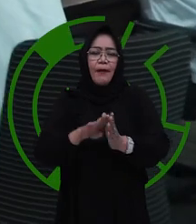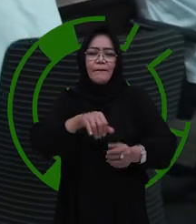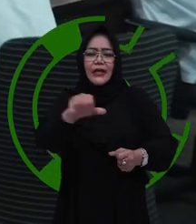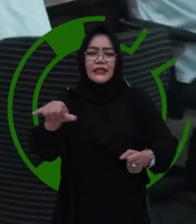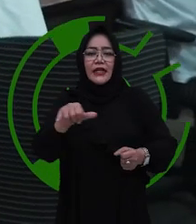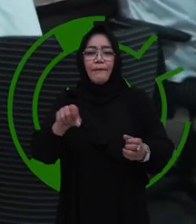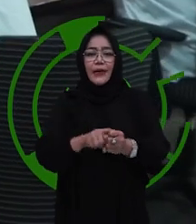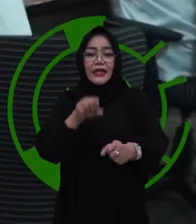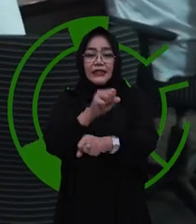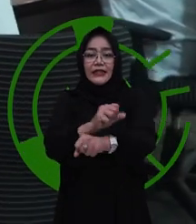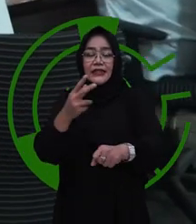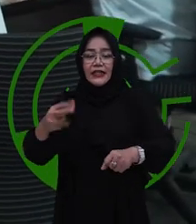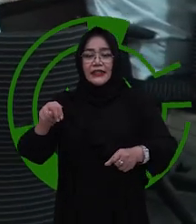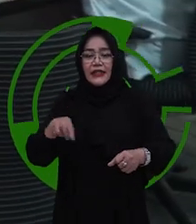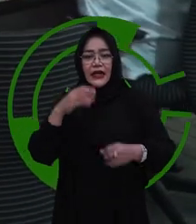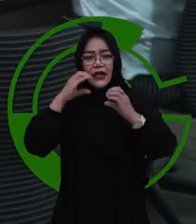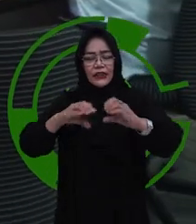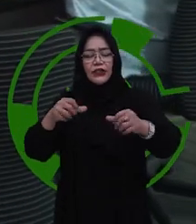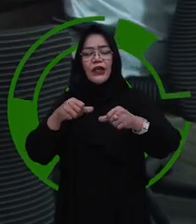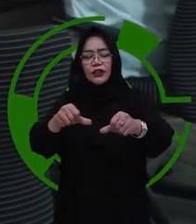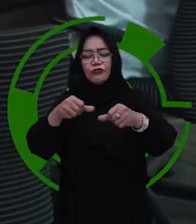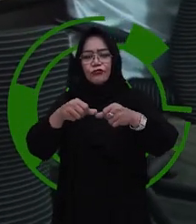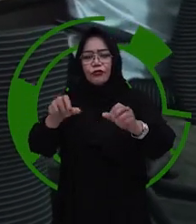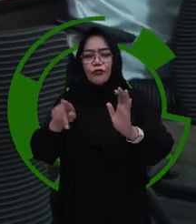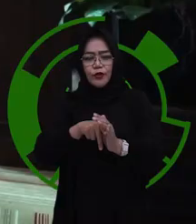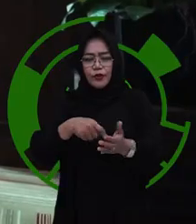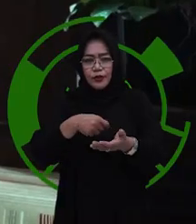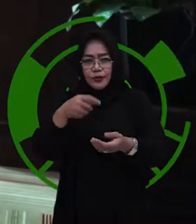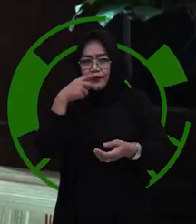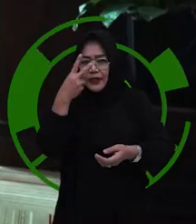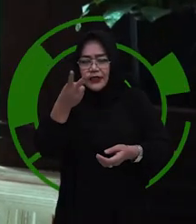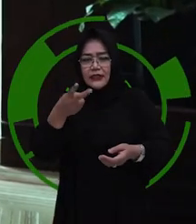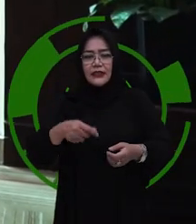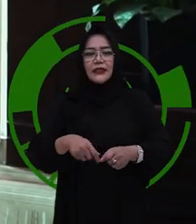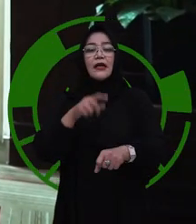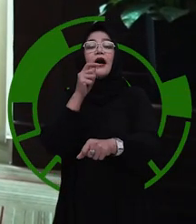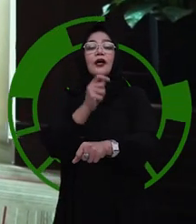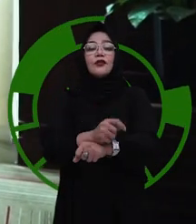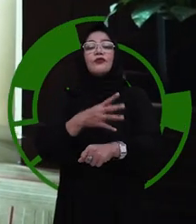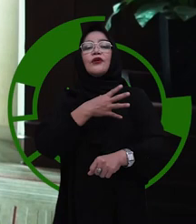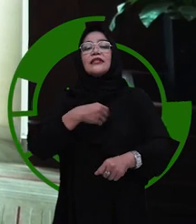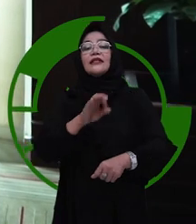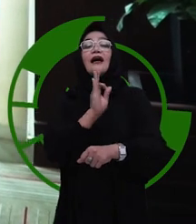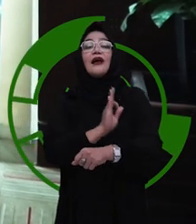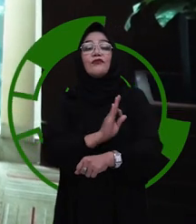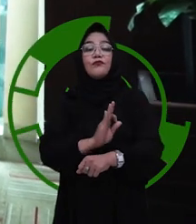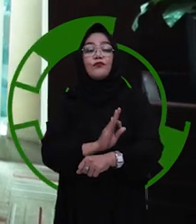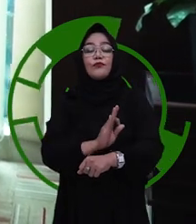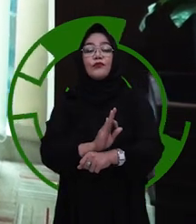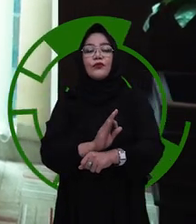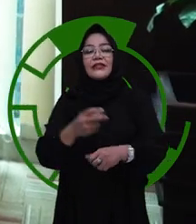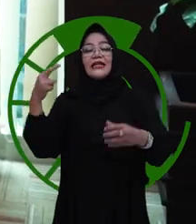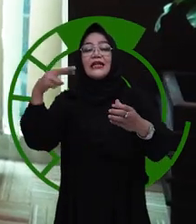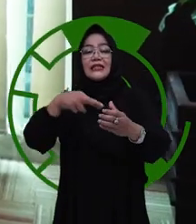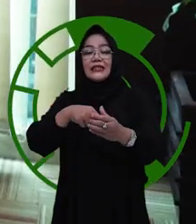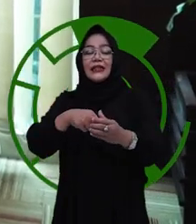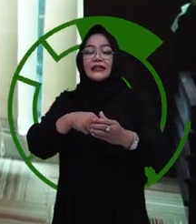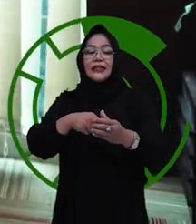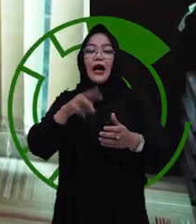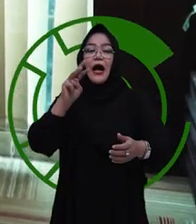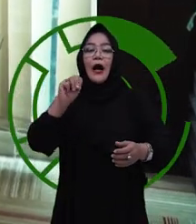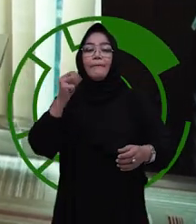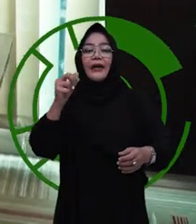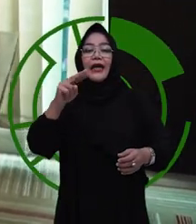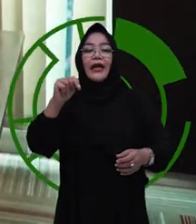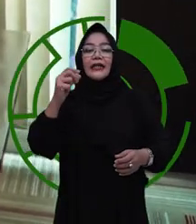secara terus-menerus, monitoring dan evaluasi pelaksanaan tugas dan fungsi, serta manajemen